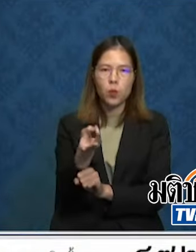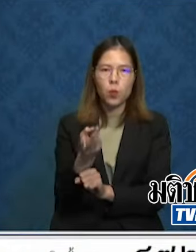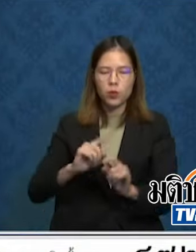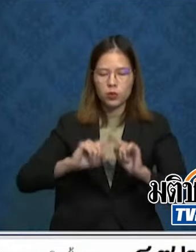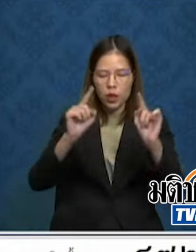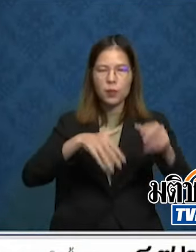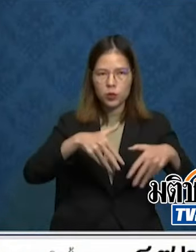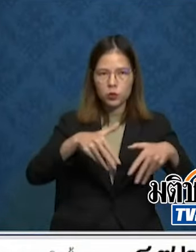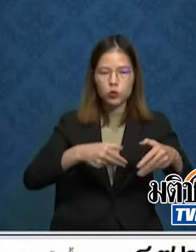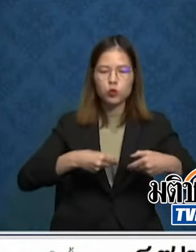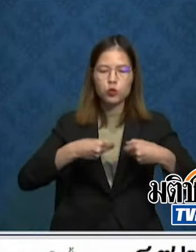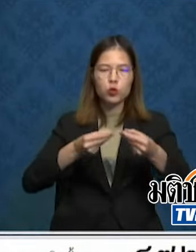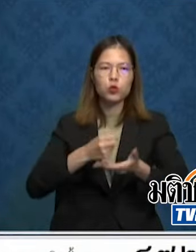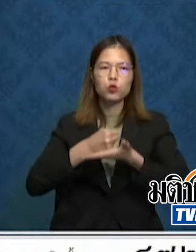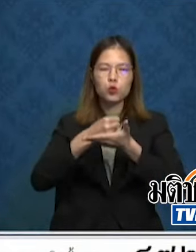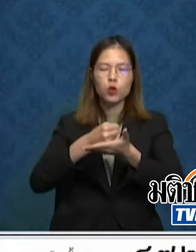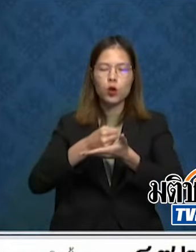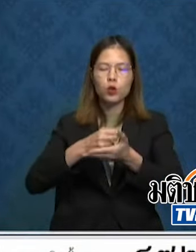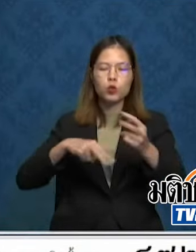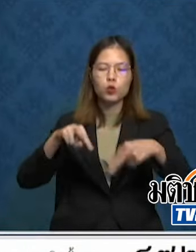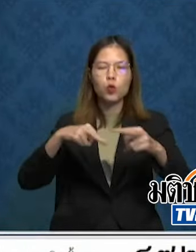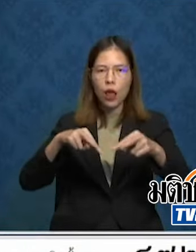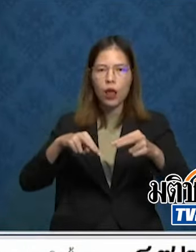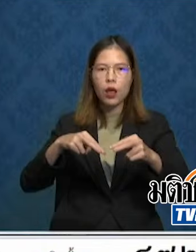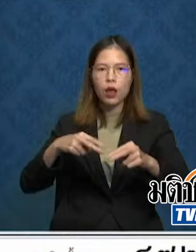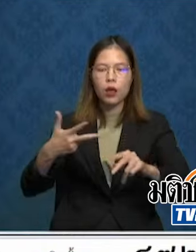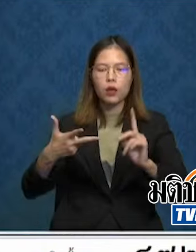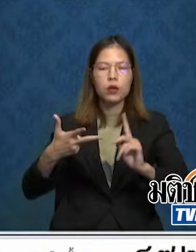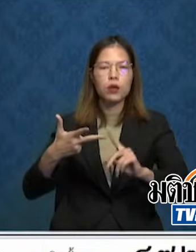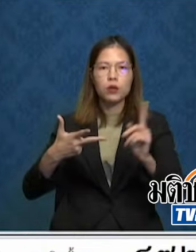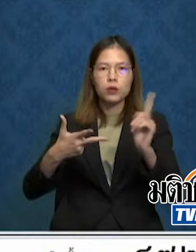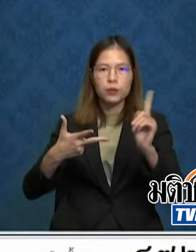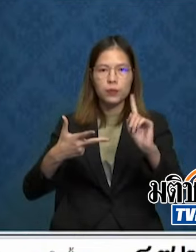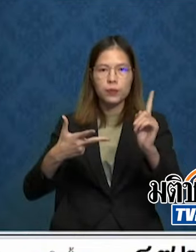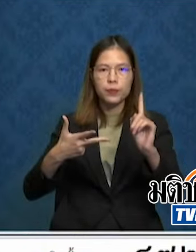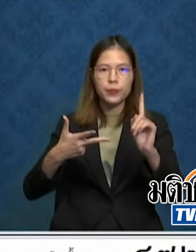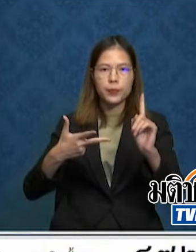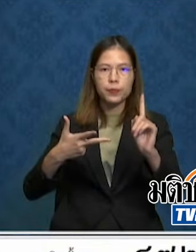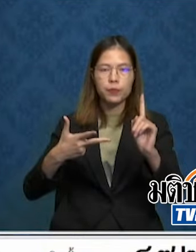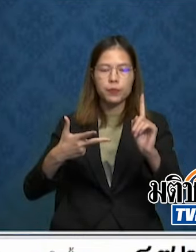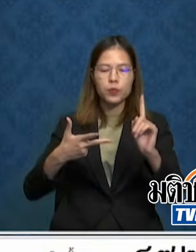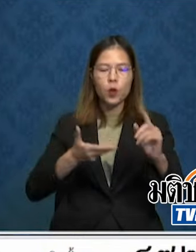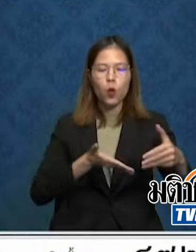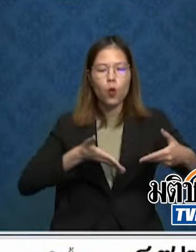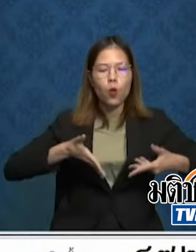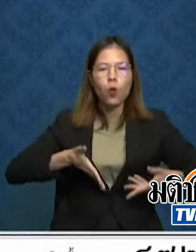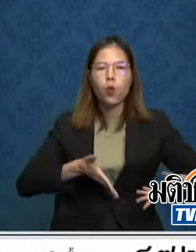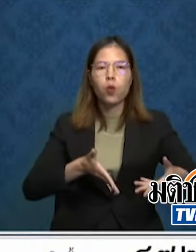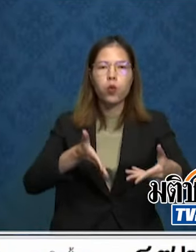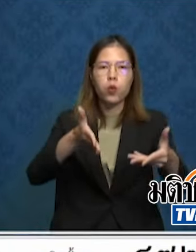นช่วยกันดูแลนะครับสมยาดองจะได้ไม่เกิดปัญหาต่อไปต่อมานะครับเป็นเรื่องที่3ครับเกี่ยวกับถนนครับถนนกอง